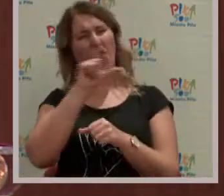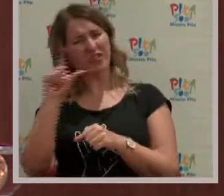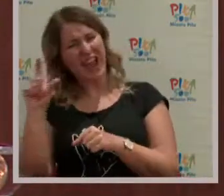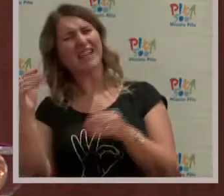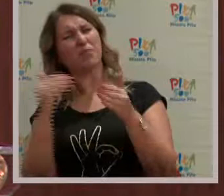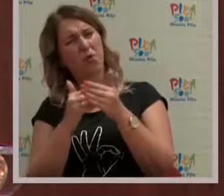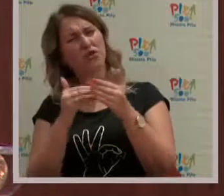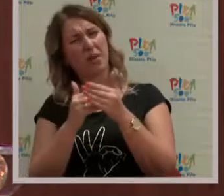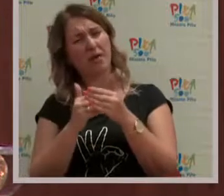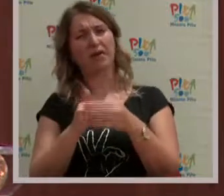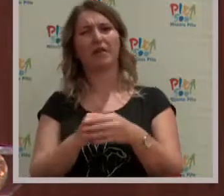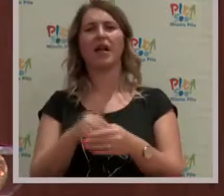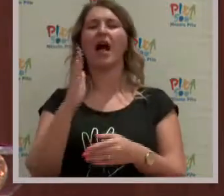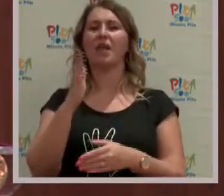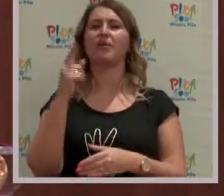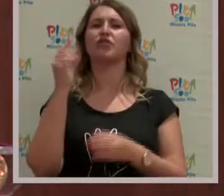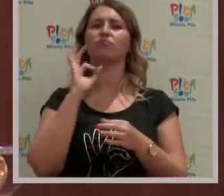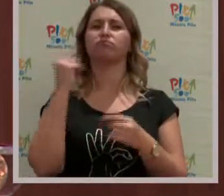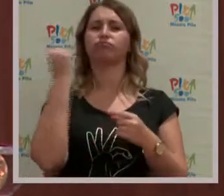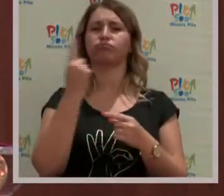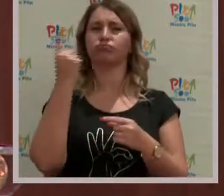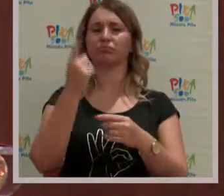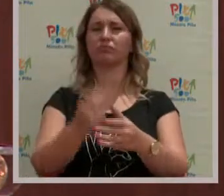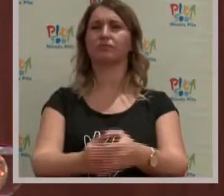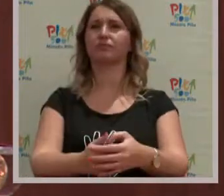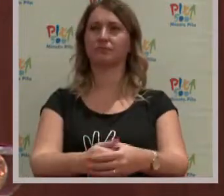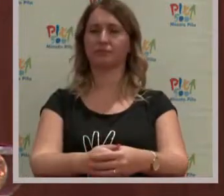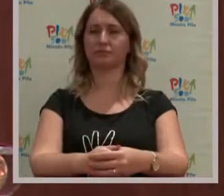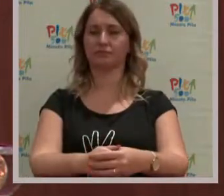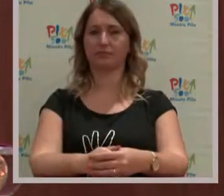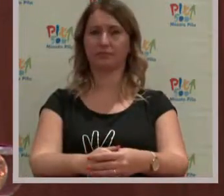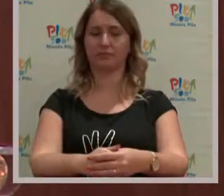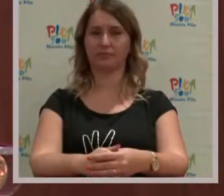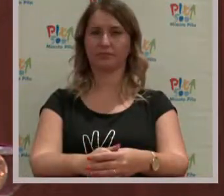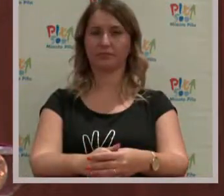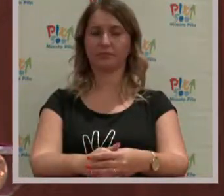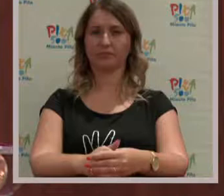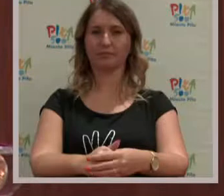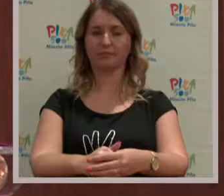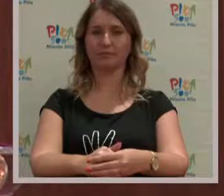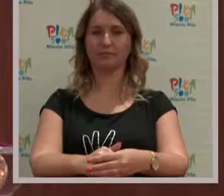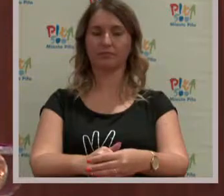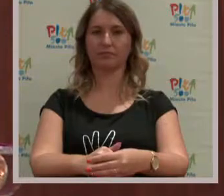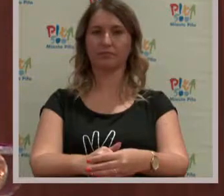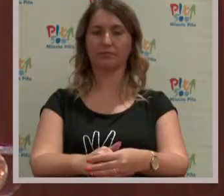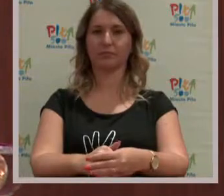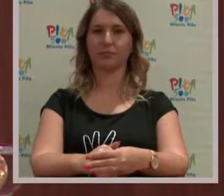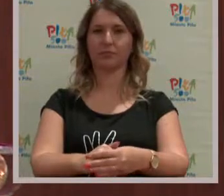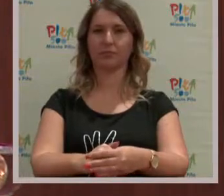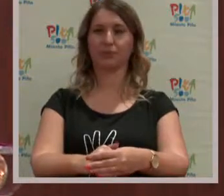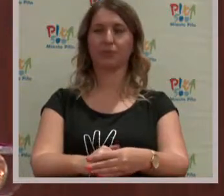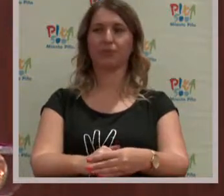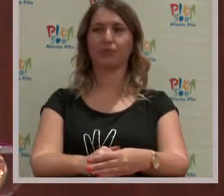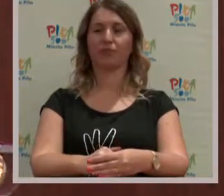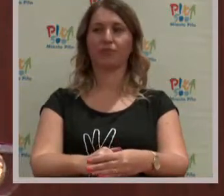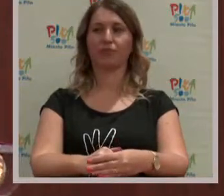pozakańczanych, a nie sytuacji, w której właściwie nikt nie dostanie ani groszy, bo